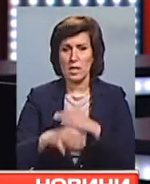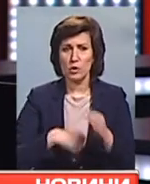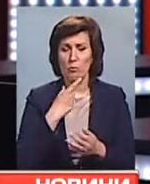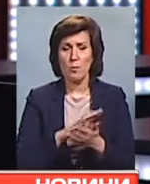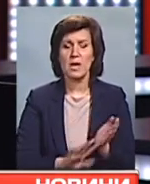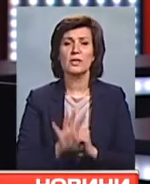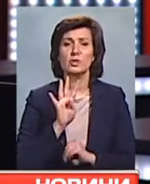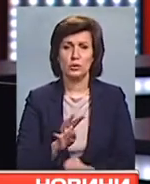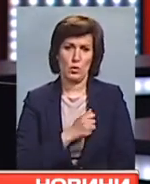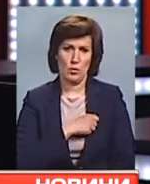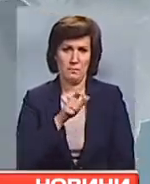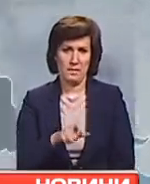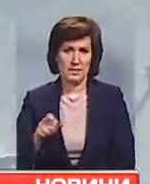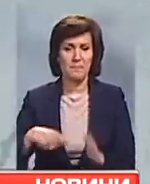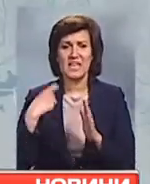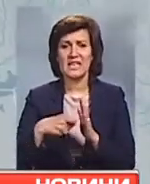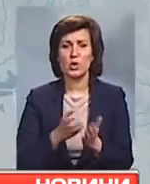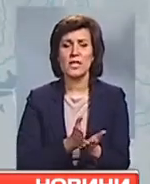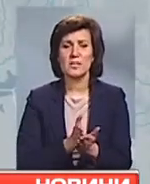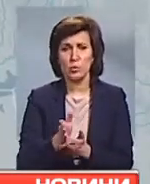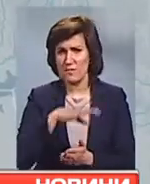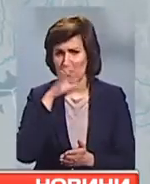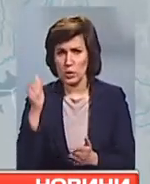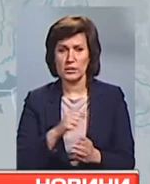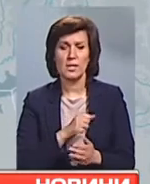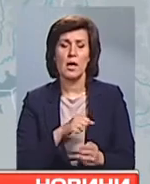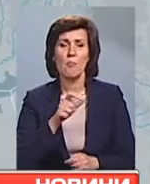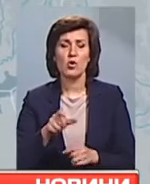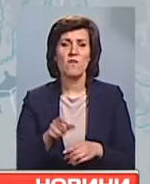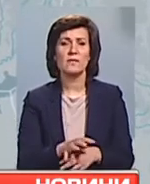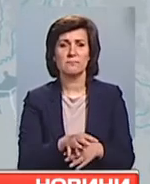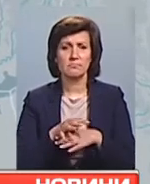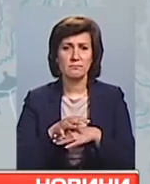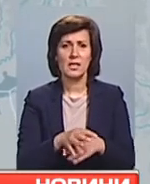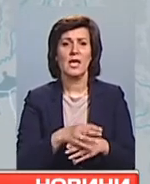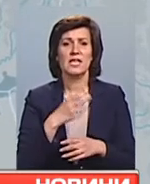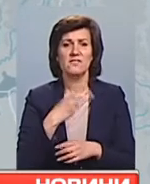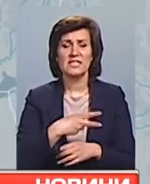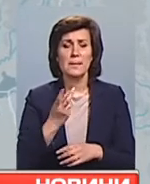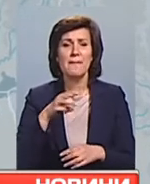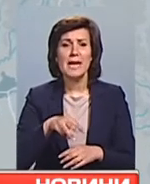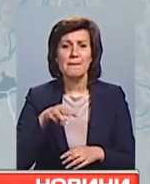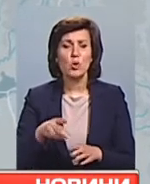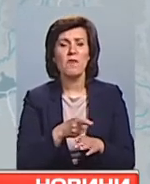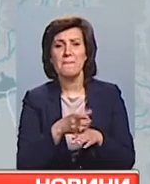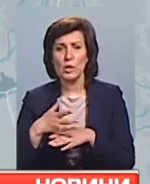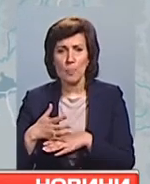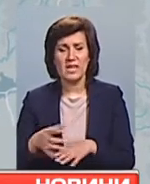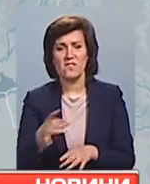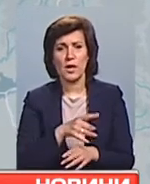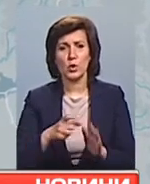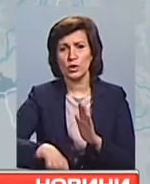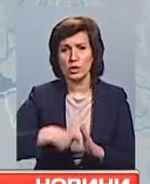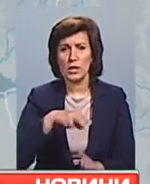4 бійців. На Донецькому напрямку вночі бойовики вели вогонь зі 120-мм мінометів в районі